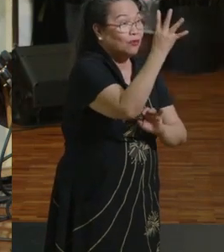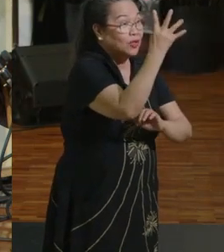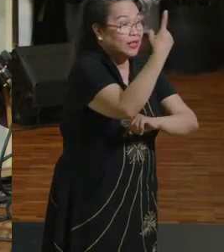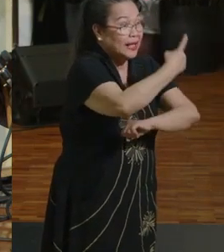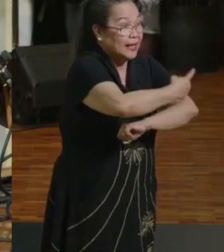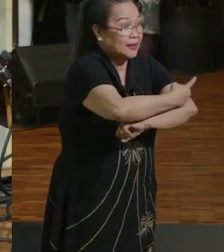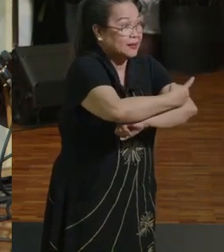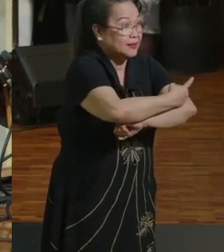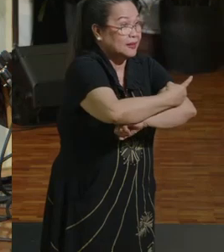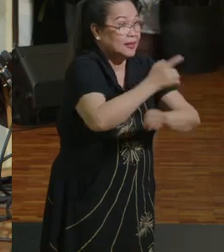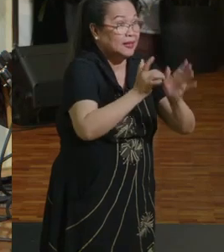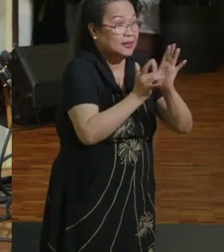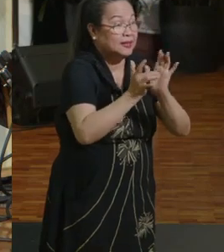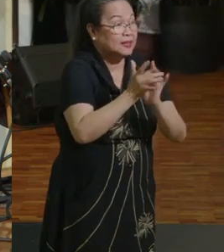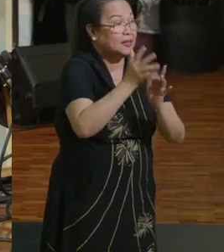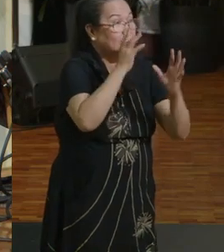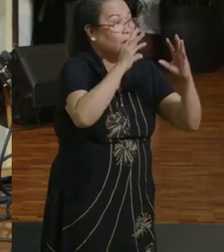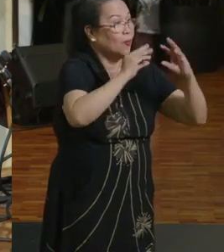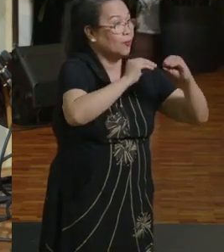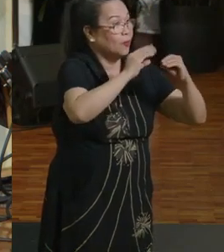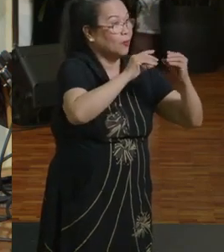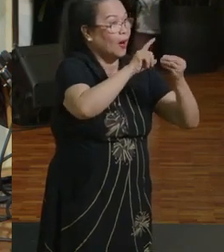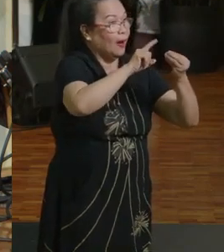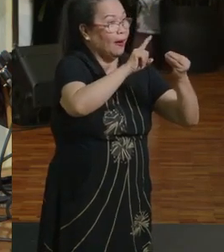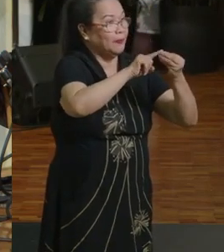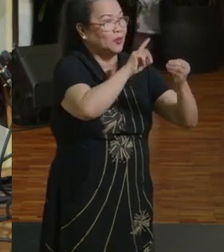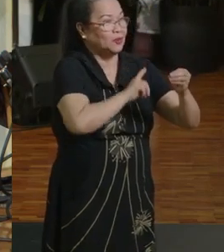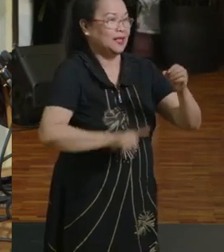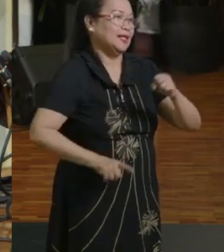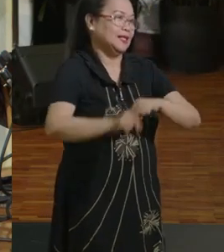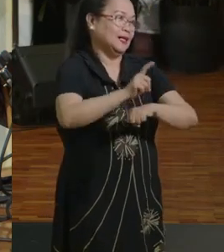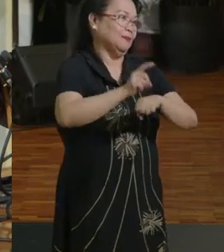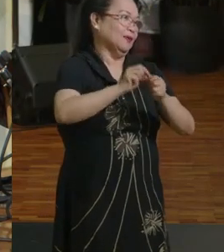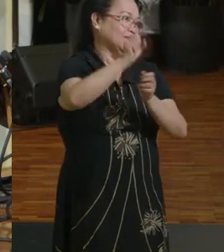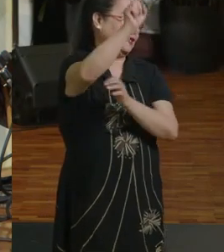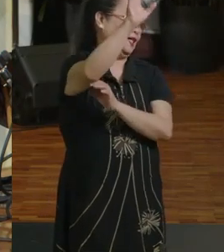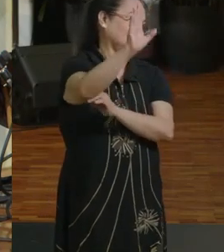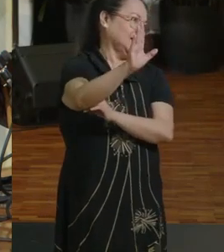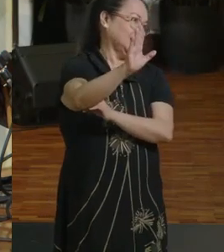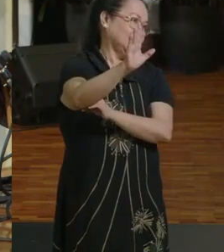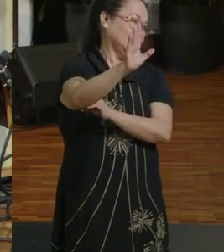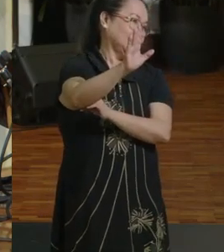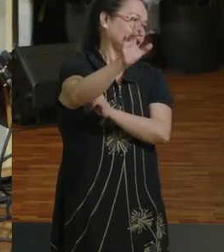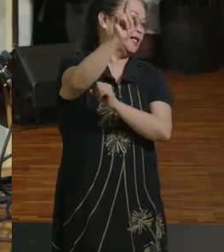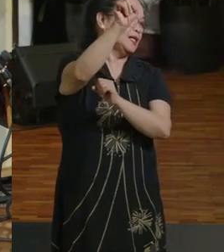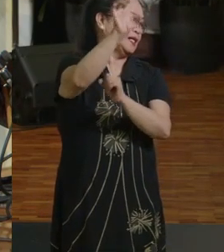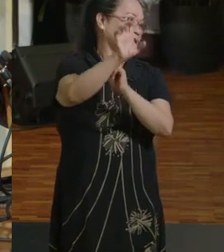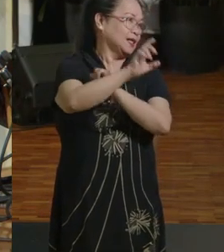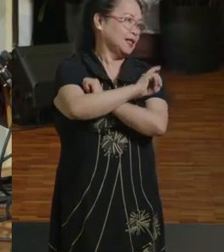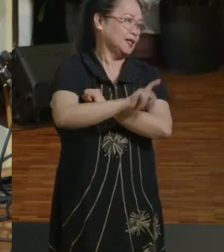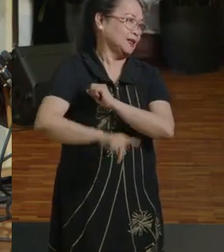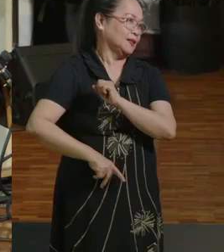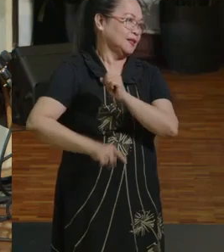days, speaking about the kingdom of God. Ang kingdom of God ay walang iba kundi ang